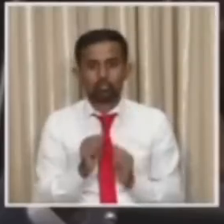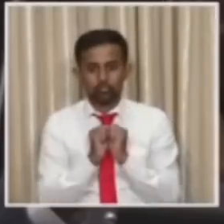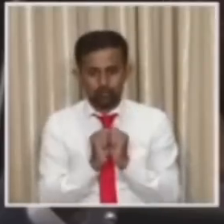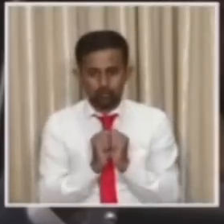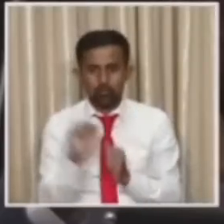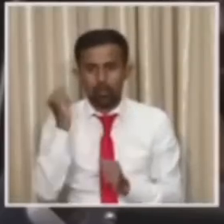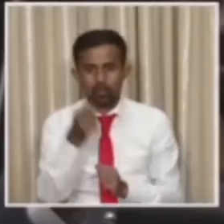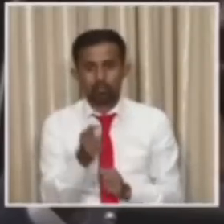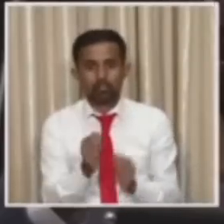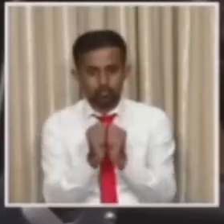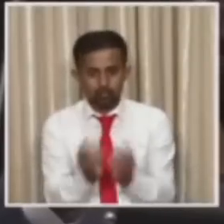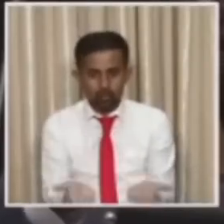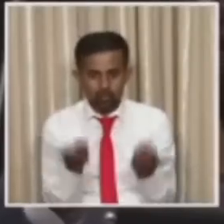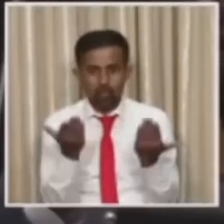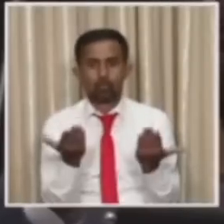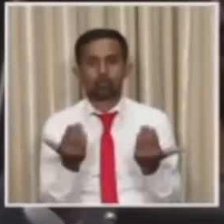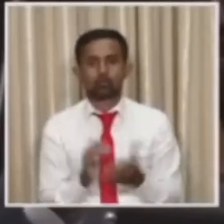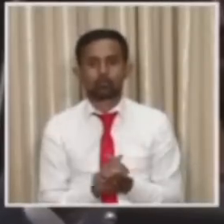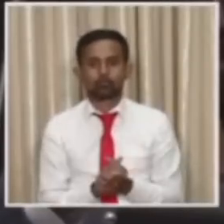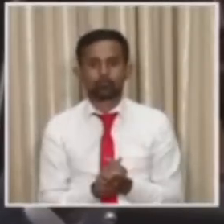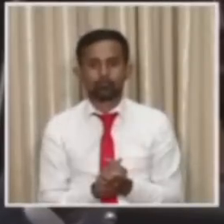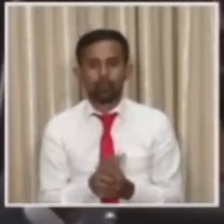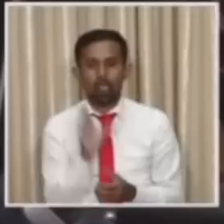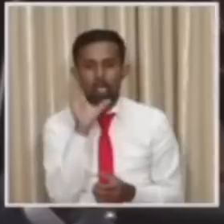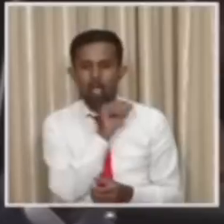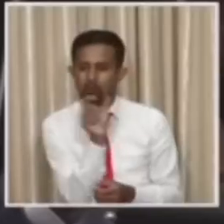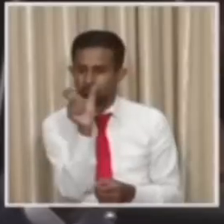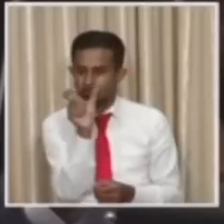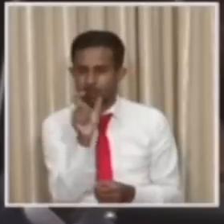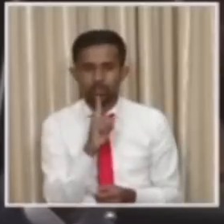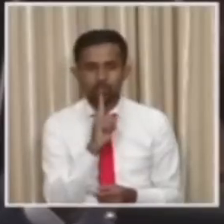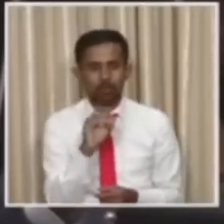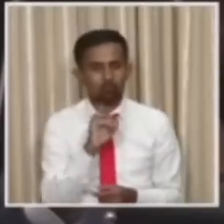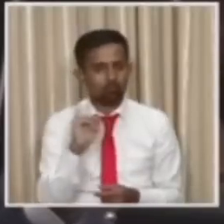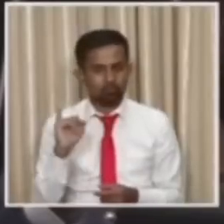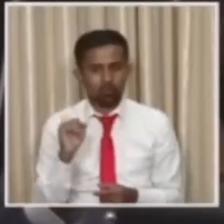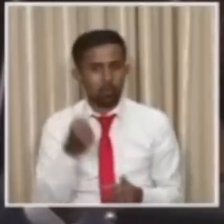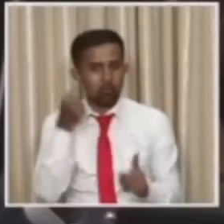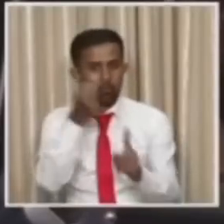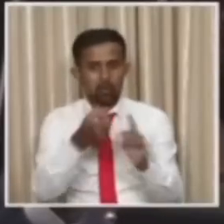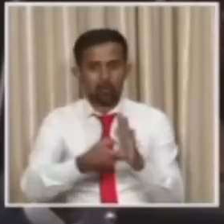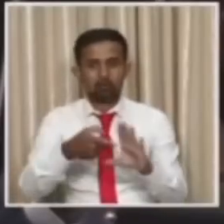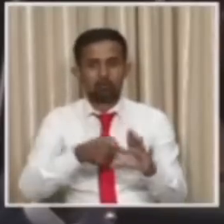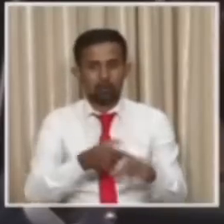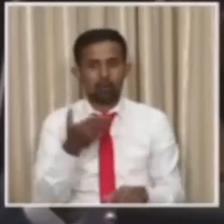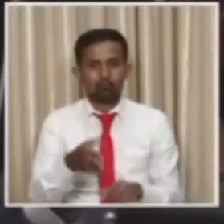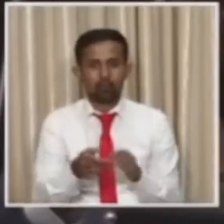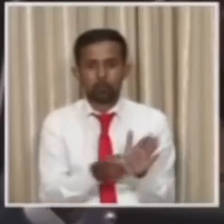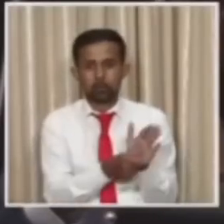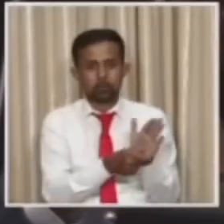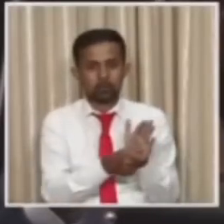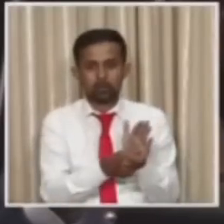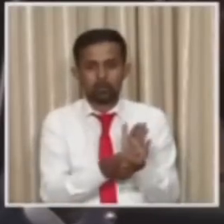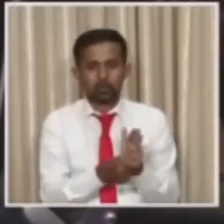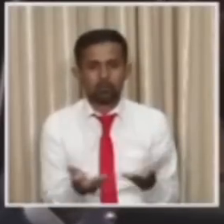කරන නිලධාරින්ට රාජකාරි කරන්න ඉඩ දෙන්න ඕන. අසභ්‍ය වචනෙන් කතා කරන්න හොඳ නැහැ. ඒ වගේම පහර දෙන්න උත්සාහයන් දරනවා. මේවා චණ්ඩිකම් කරන්න ඉඩ